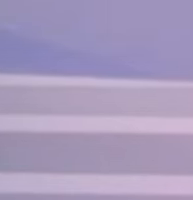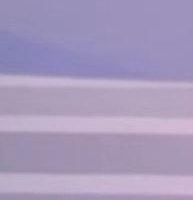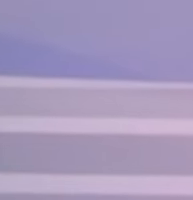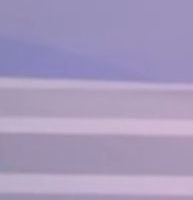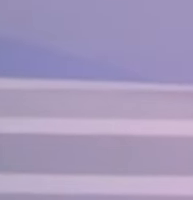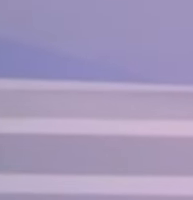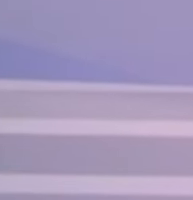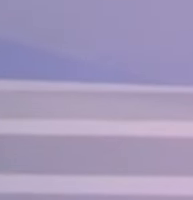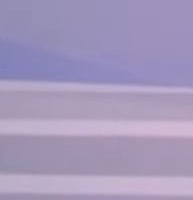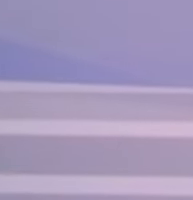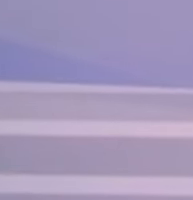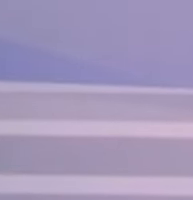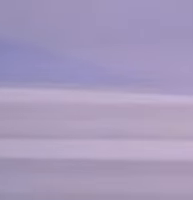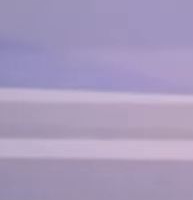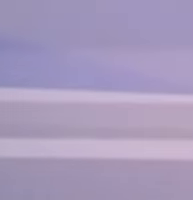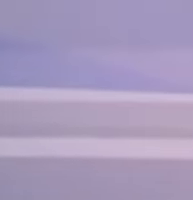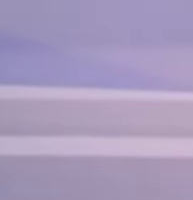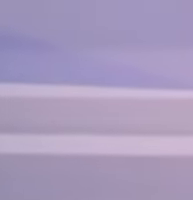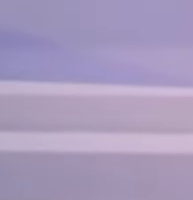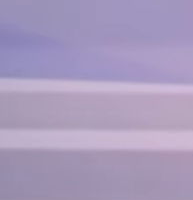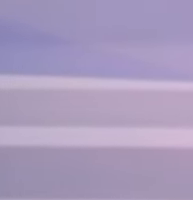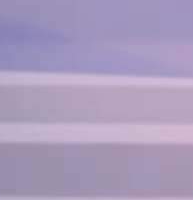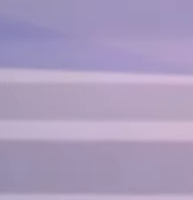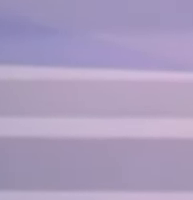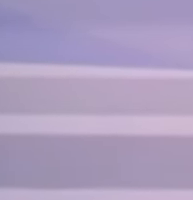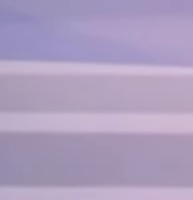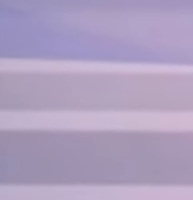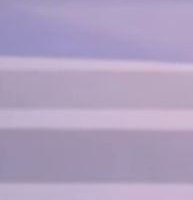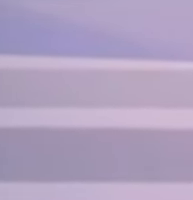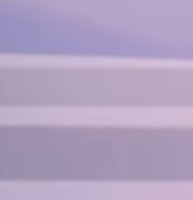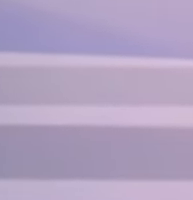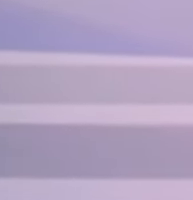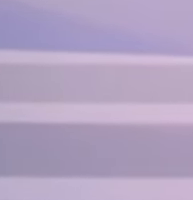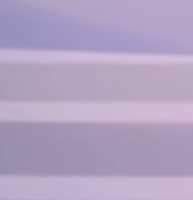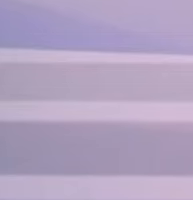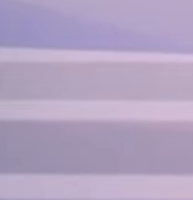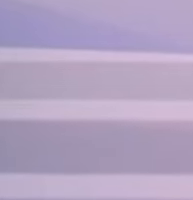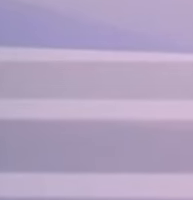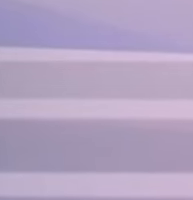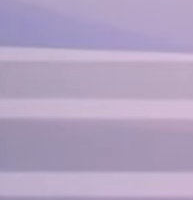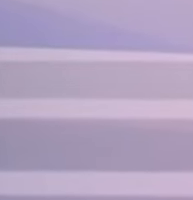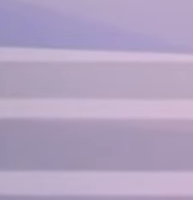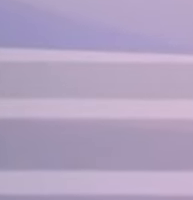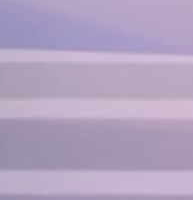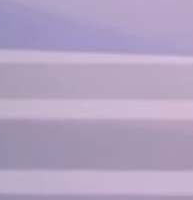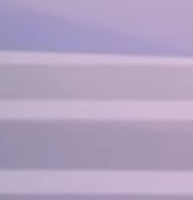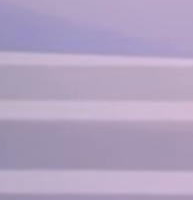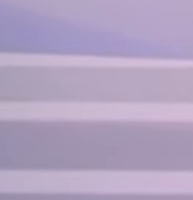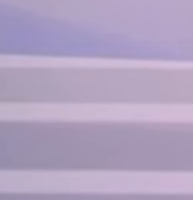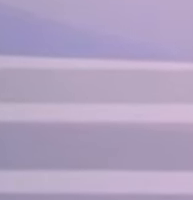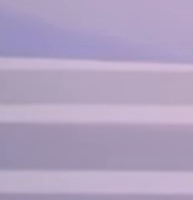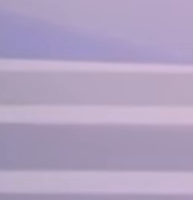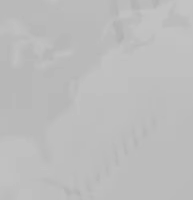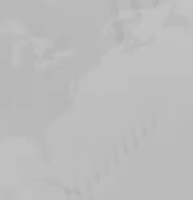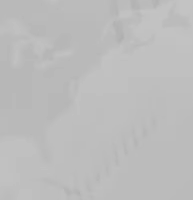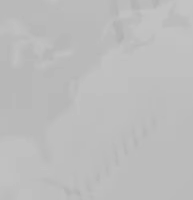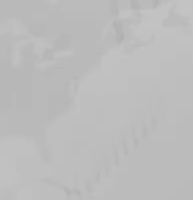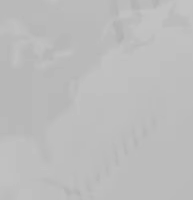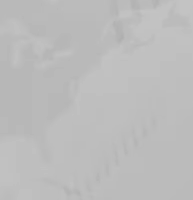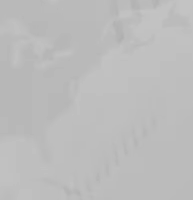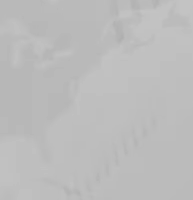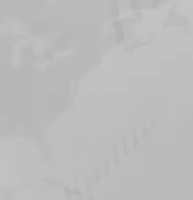sa YouTube. Sa mga kapuso abroad, samahan nyo kami sa GMA Pinoy TV at www.gmanews.tv.